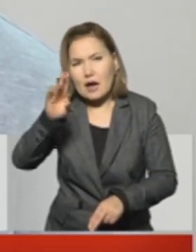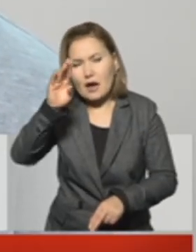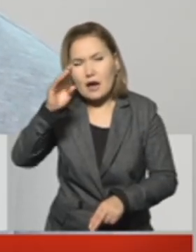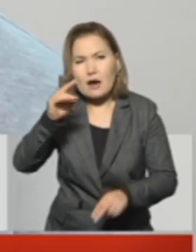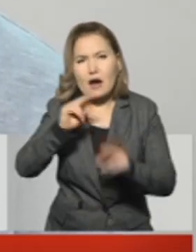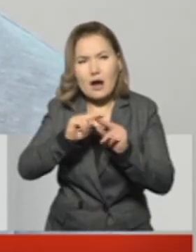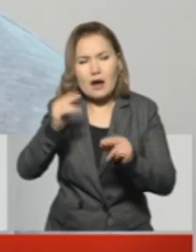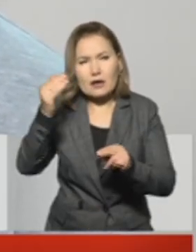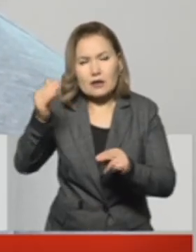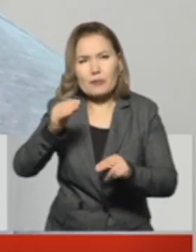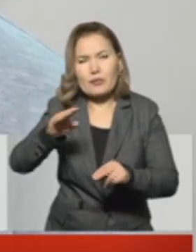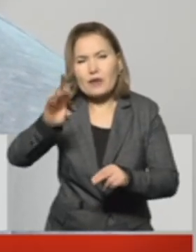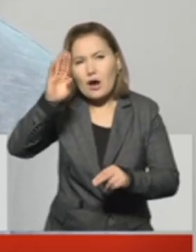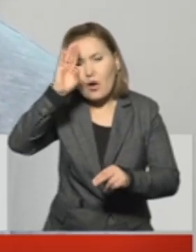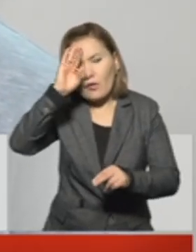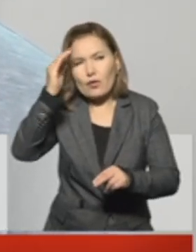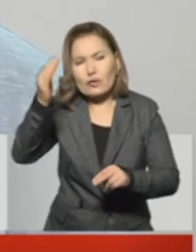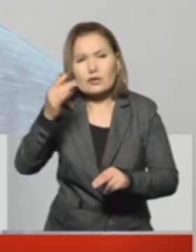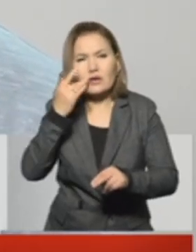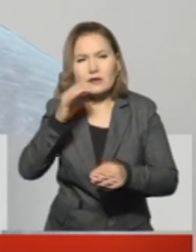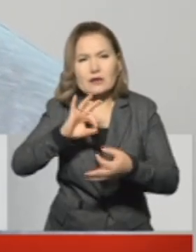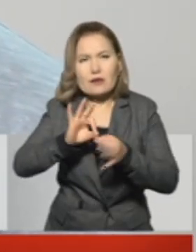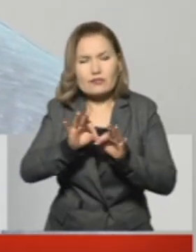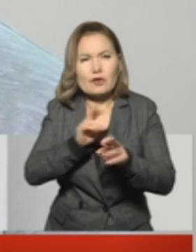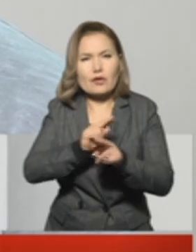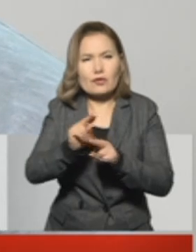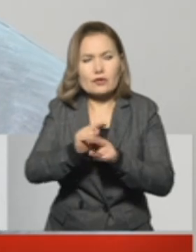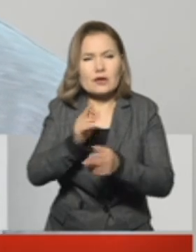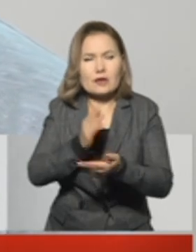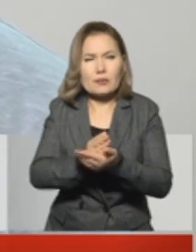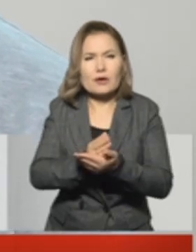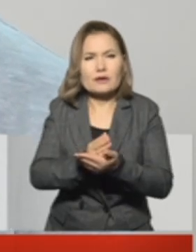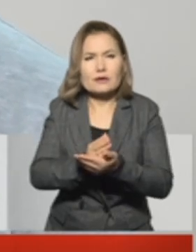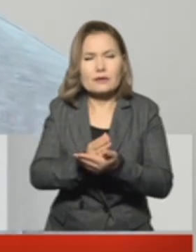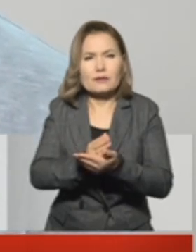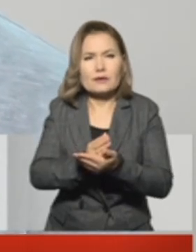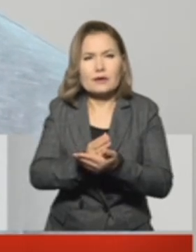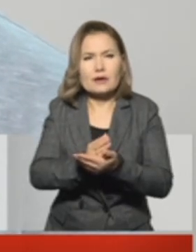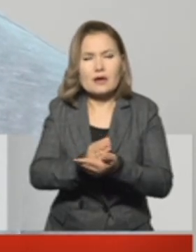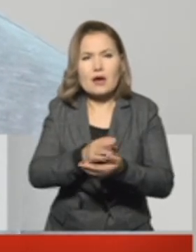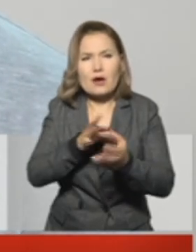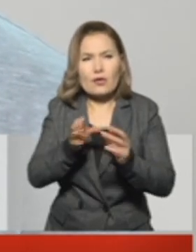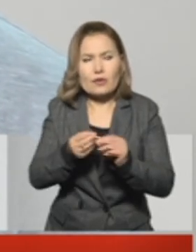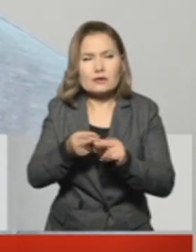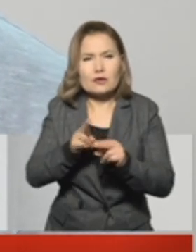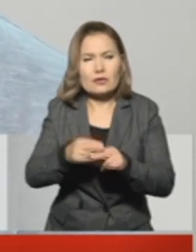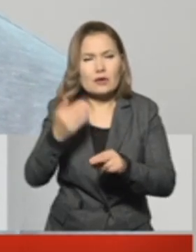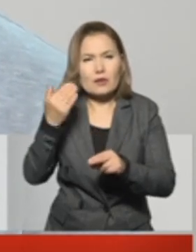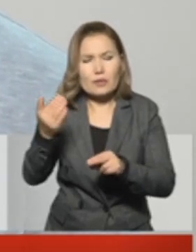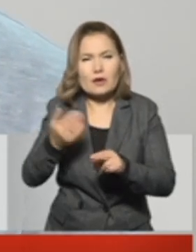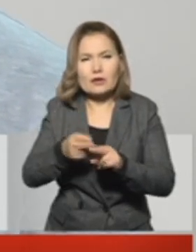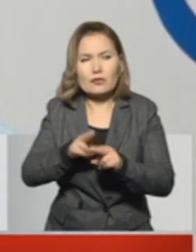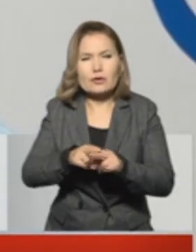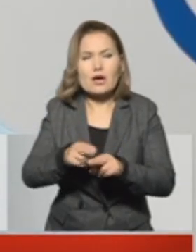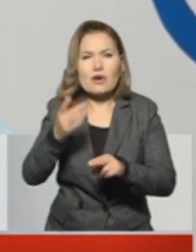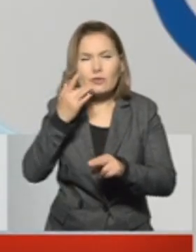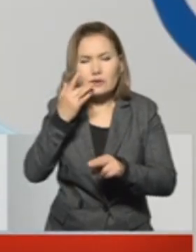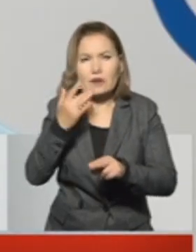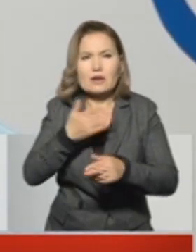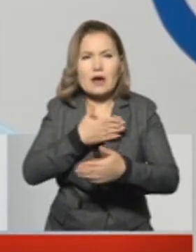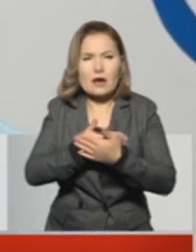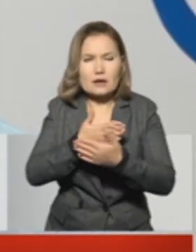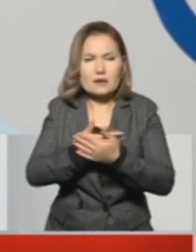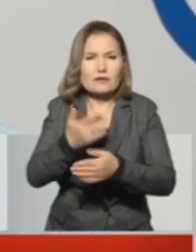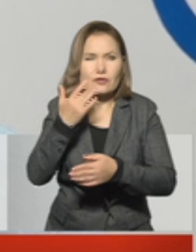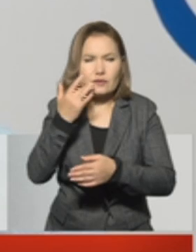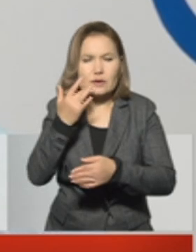ойына бір лимит қоймайды. Мысалы, мынандай нәрсе бар, сен пока қолынан келмейді деген секілді нәрселерді айтпайды. Сабаққа кірген